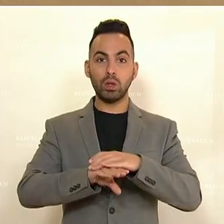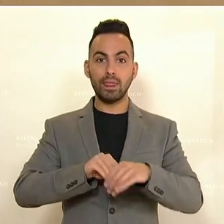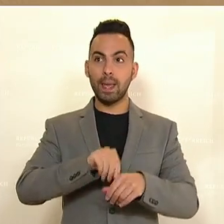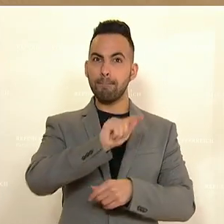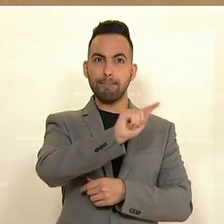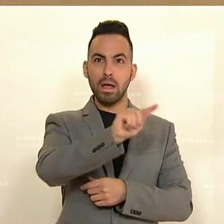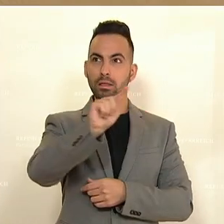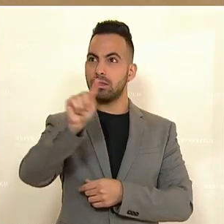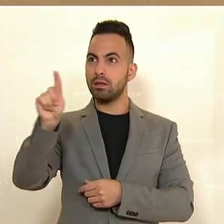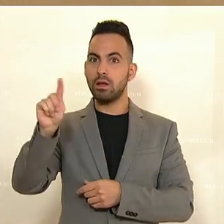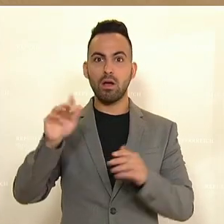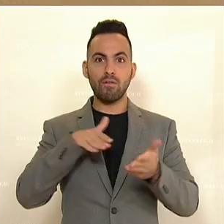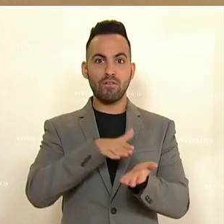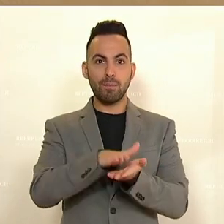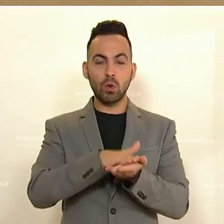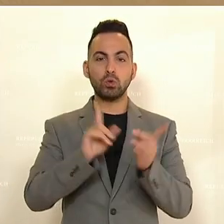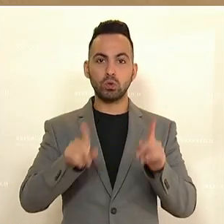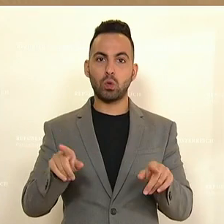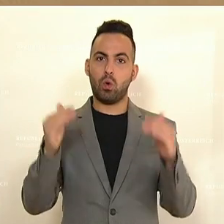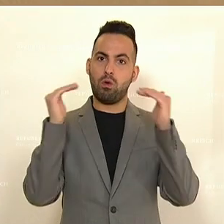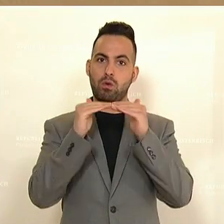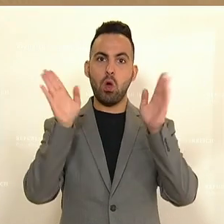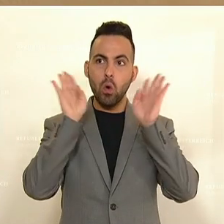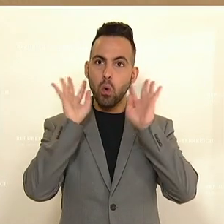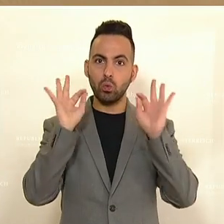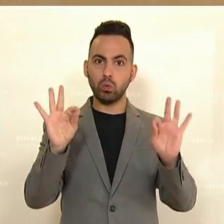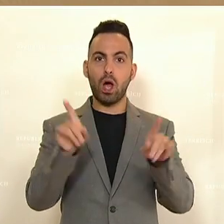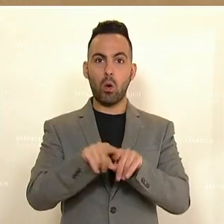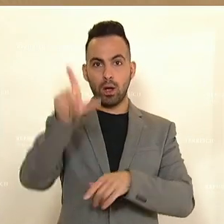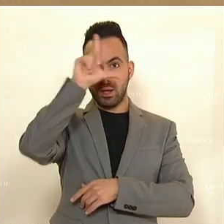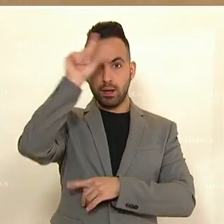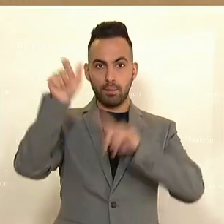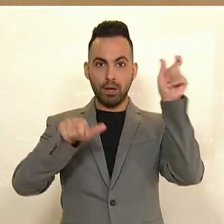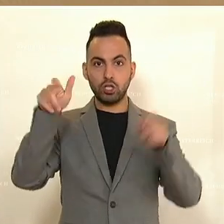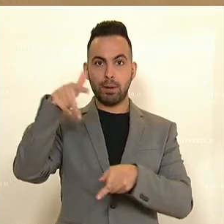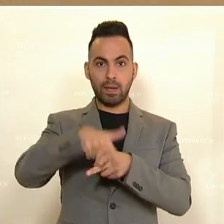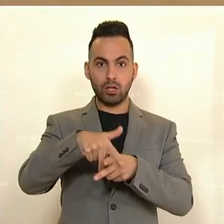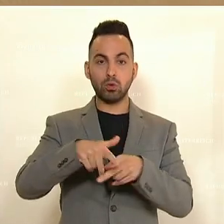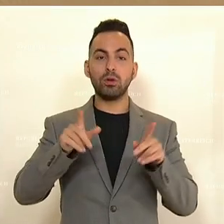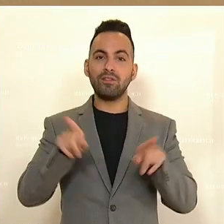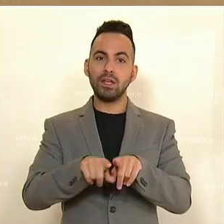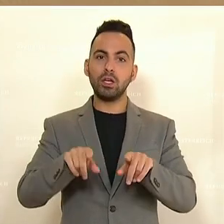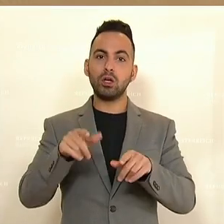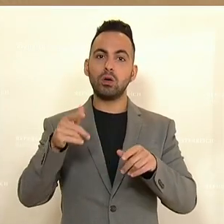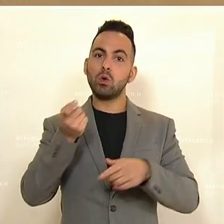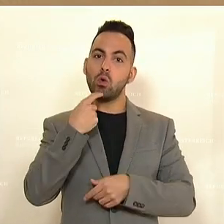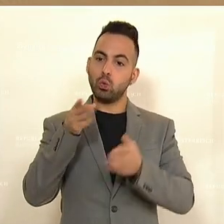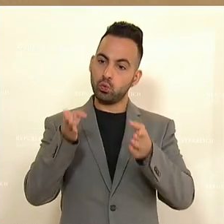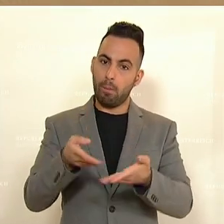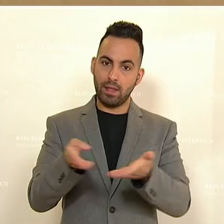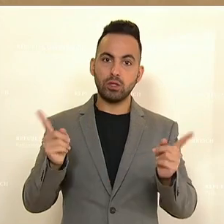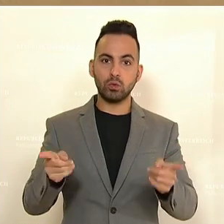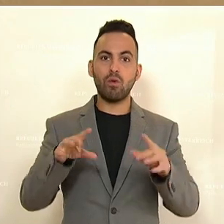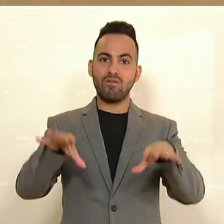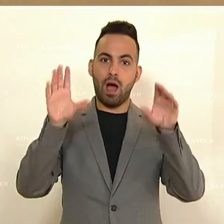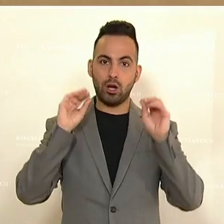und Verbraucher gleichmäßig gehört werden und auch Menschen mit Behinderungen als Konsumenten wahrgenommen werden. Das ist neu